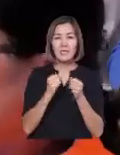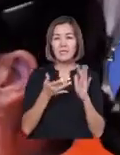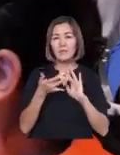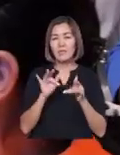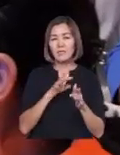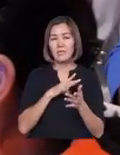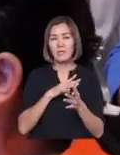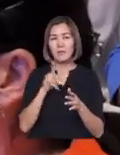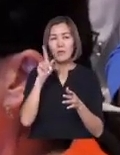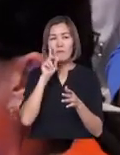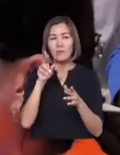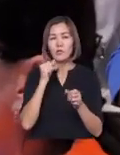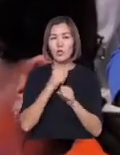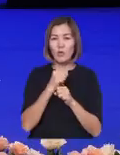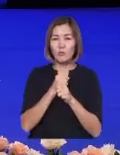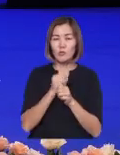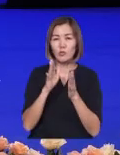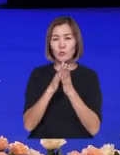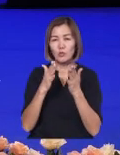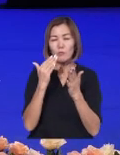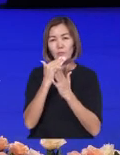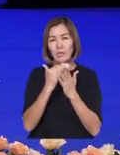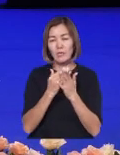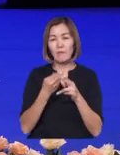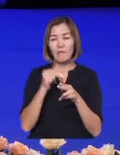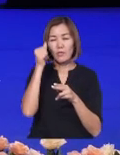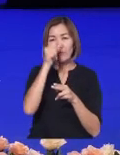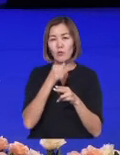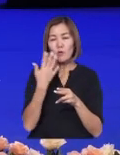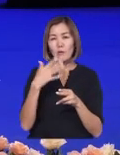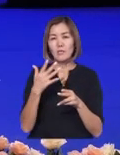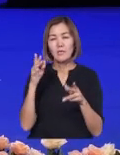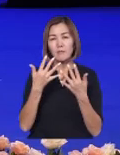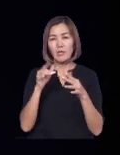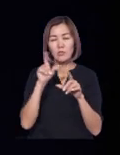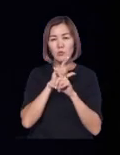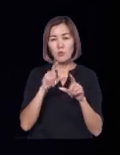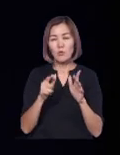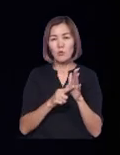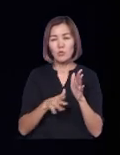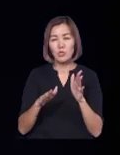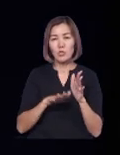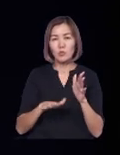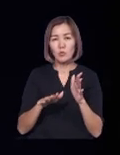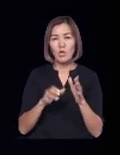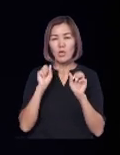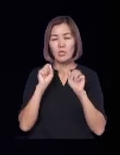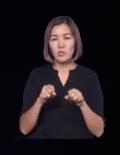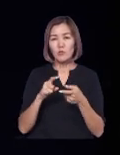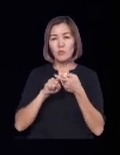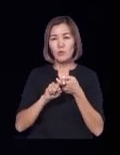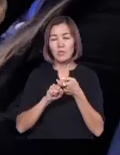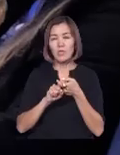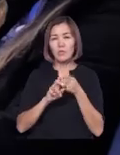интернетом. Для комфортной работы с учебными программами в этом году 55 сельских школ области ЖТСУ получили доступ к интернету